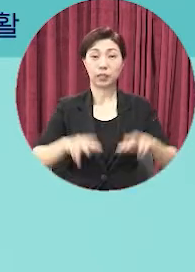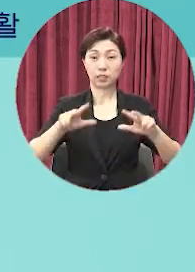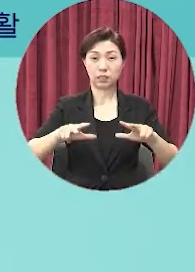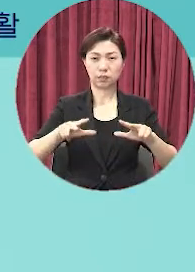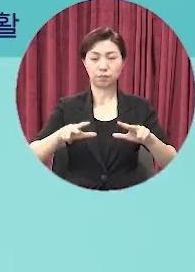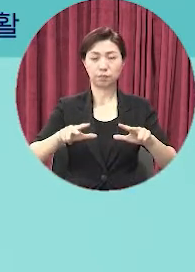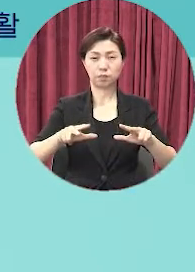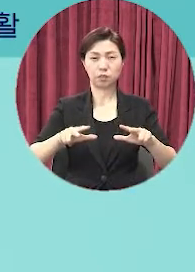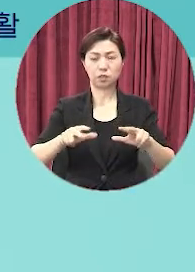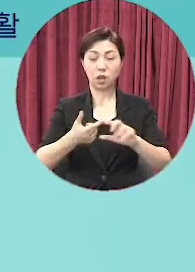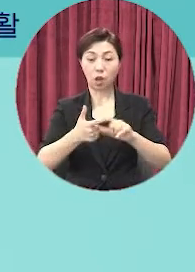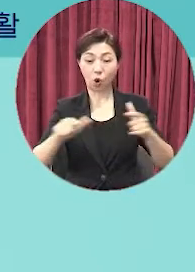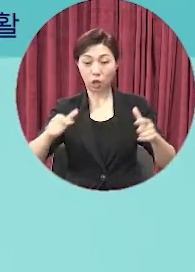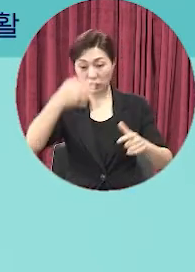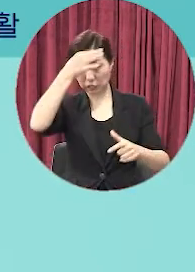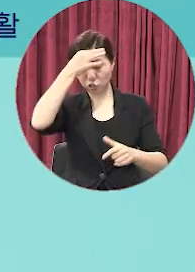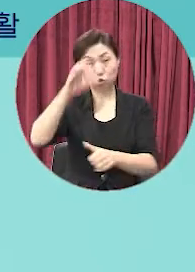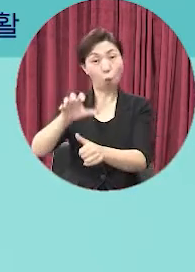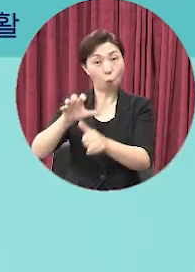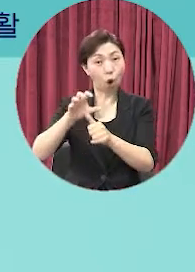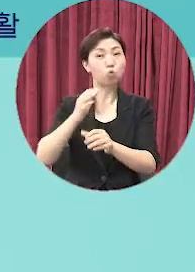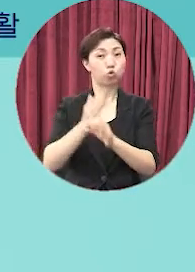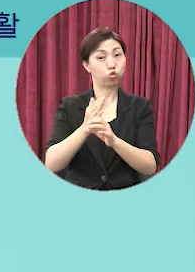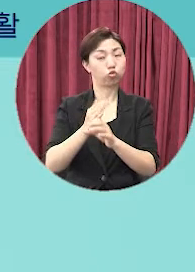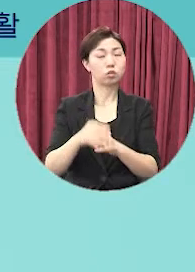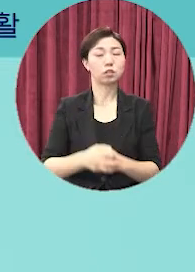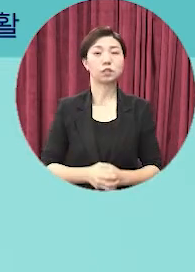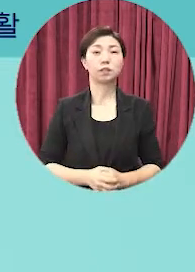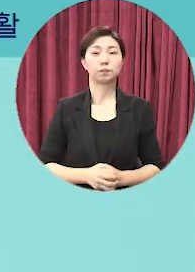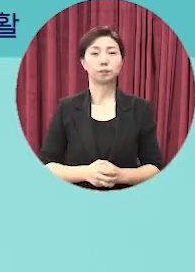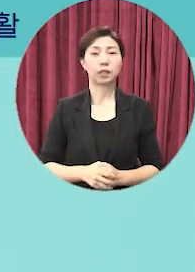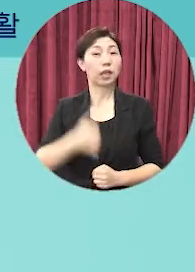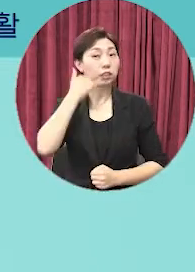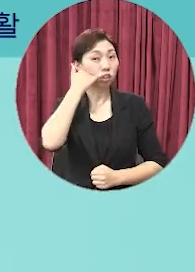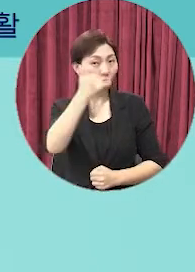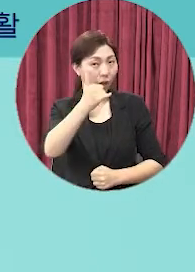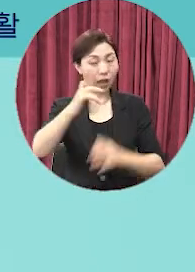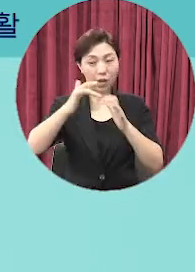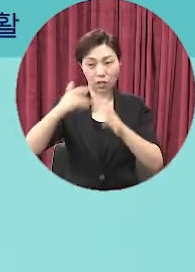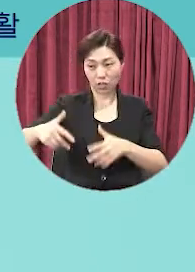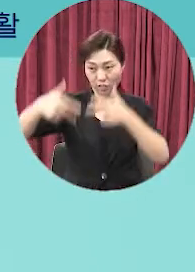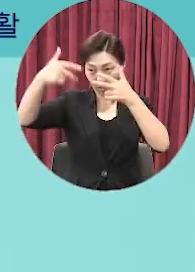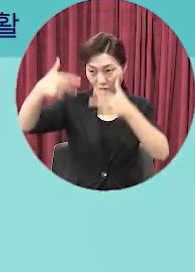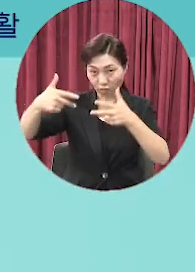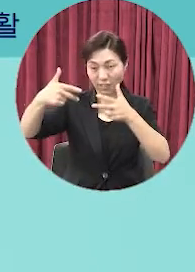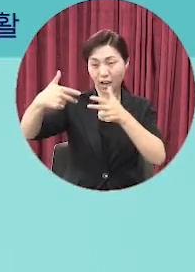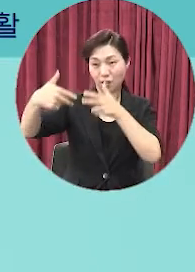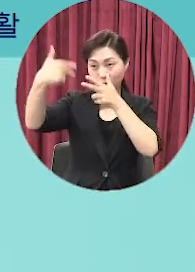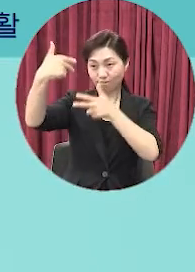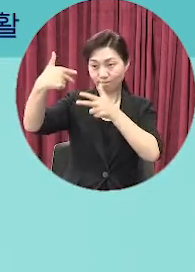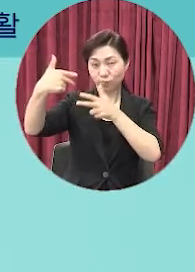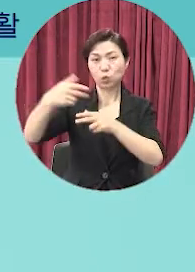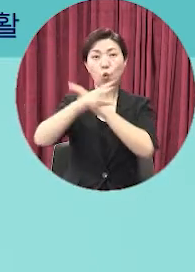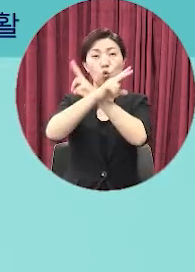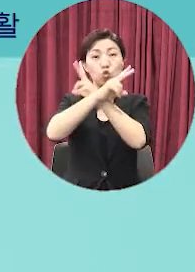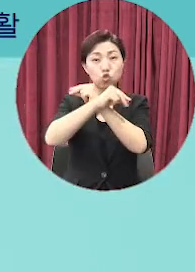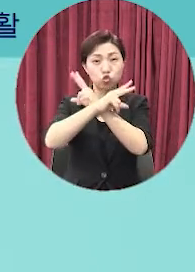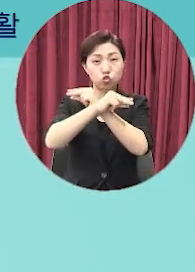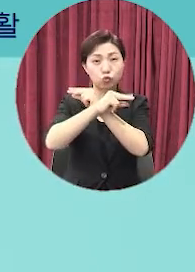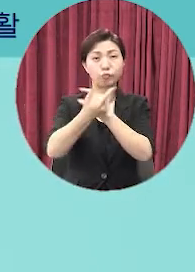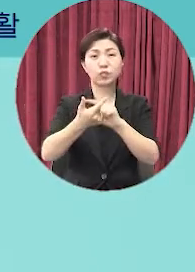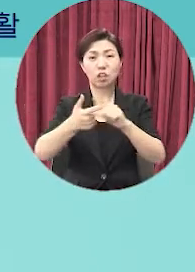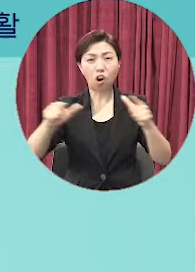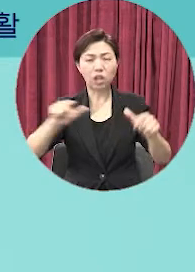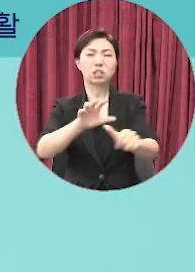여러 가지 도구들을 많이 사용하고 있었습니다. 전화 등을 포함해서 영상 통화라든지 또는 이제 줌을 이용한